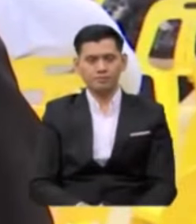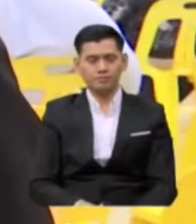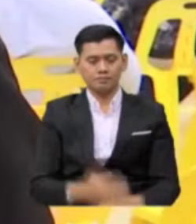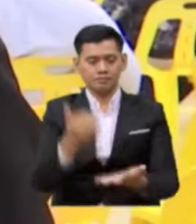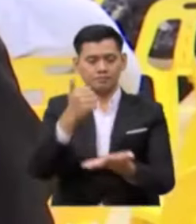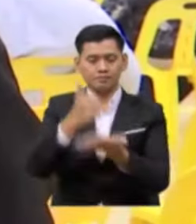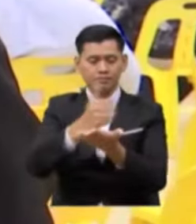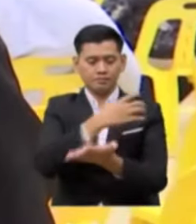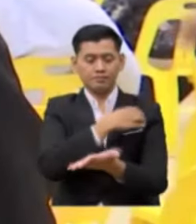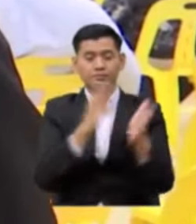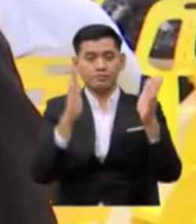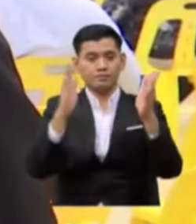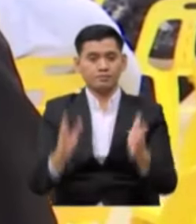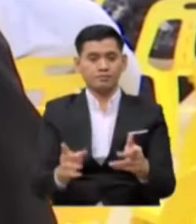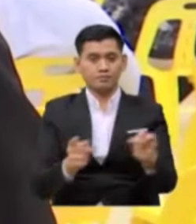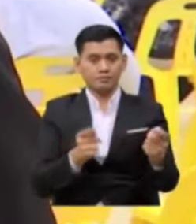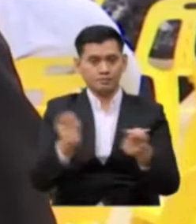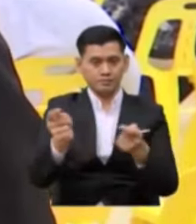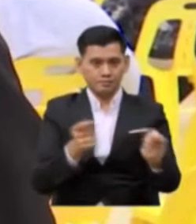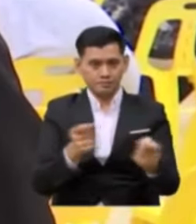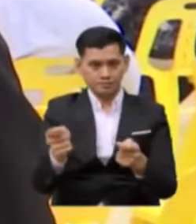penolong pegawai pengurus